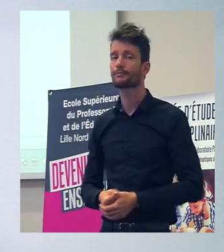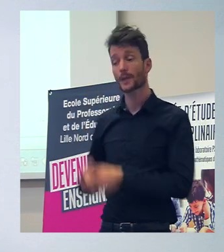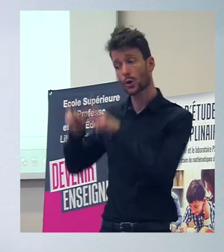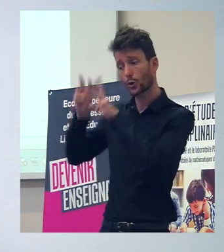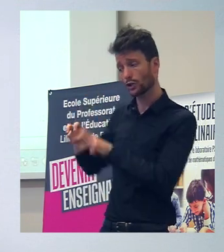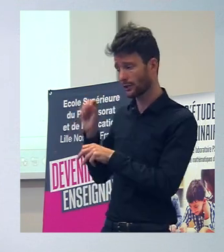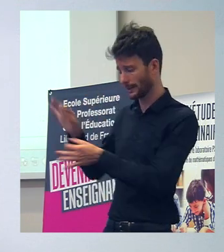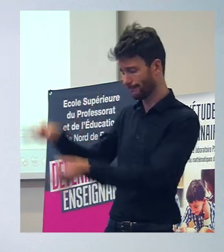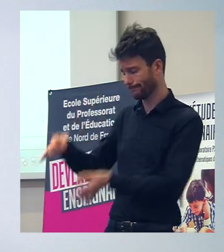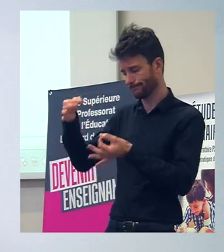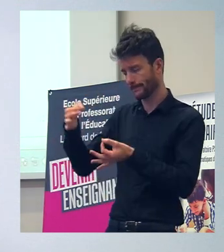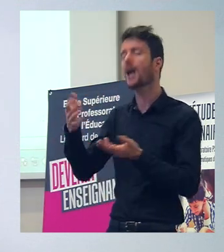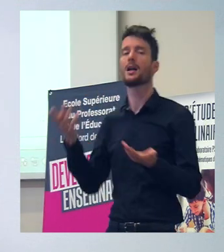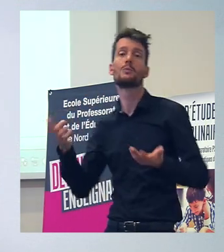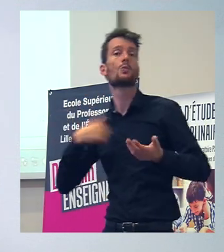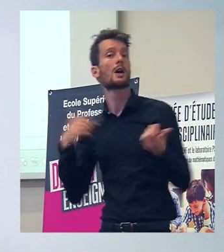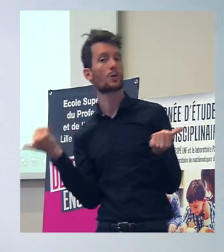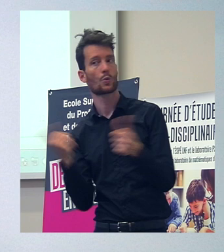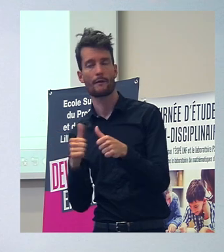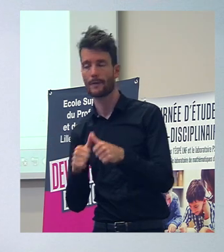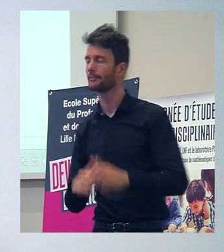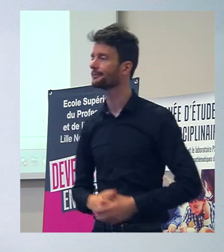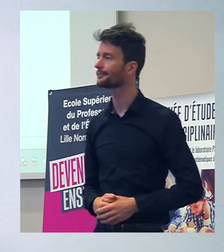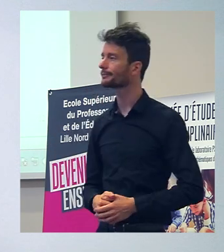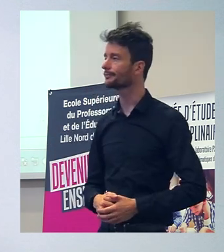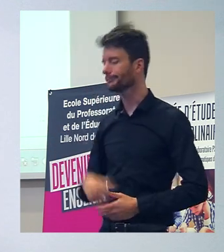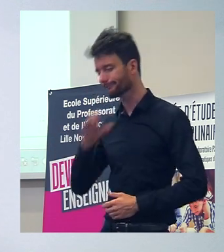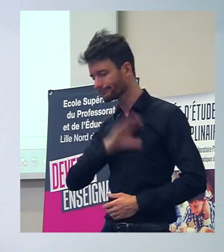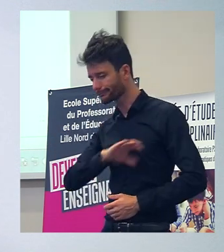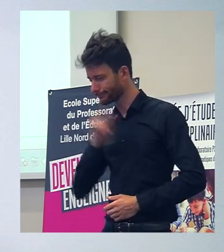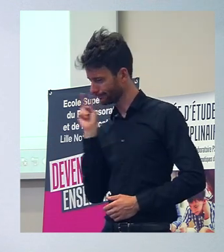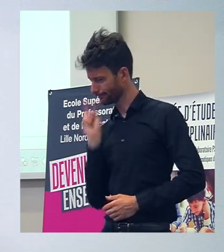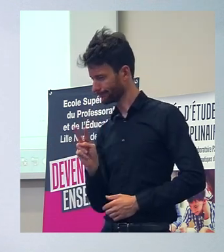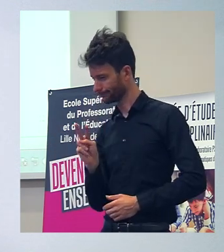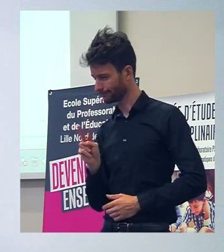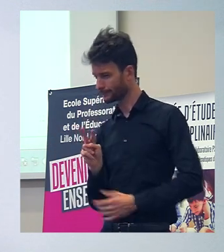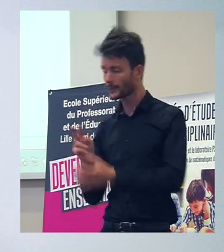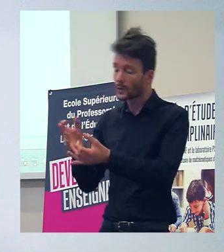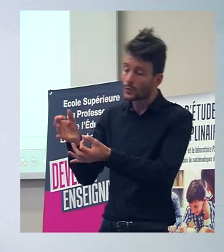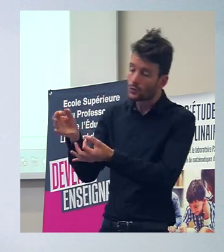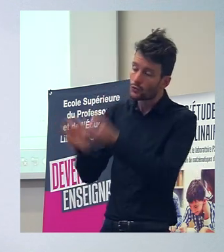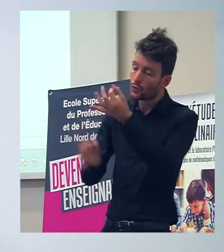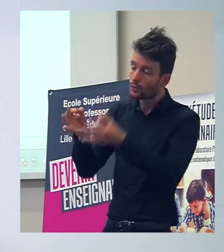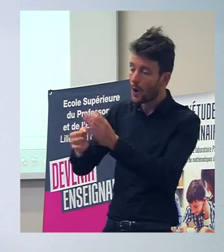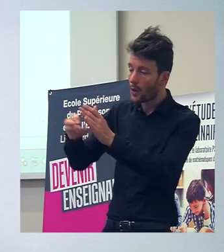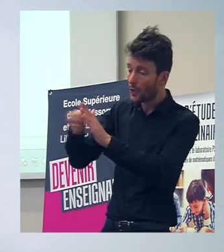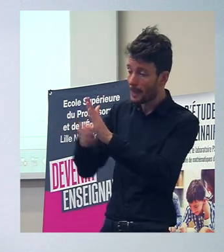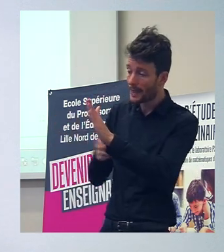recherche, j'ai essayé de mesurer la croissance du jugement